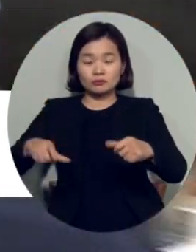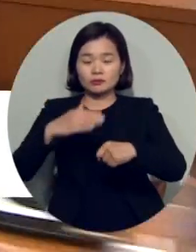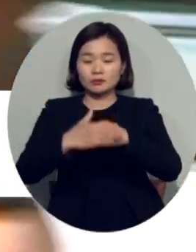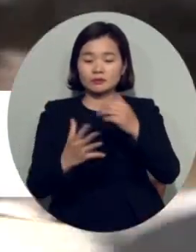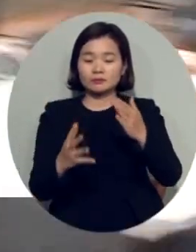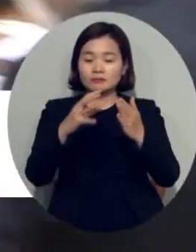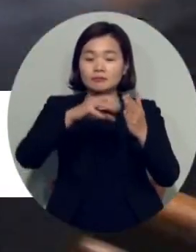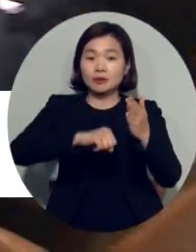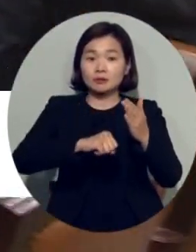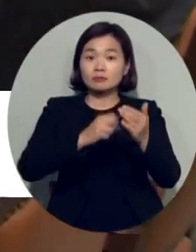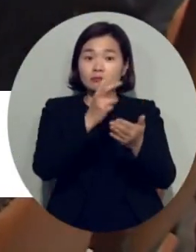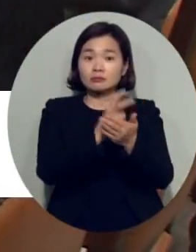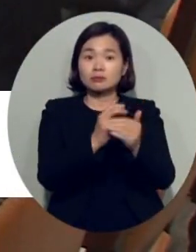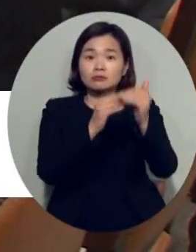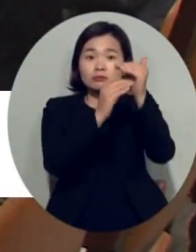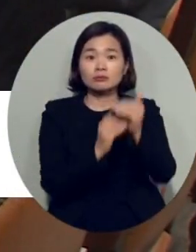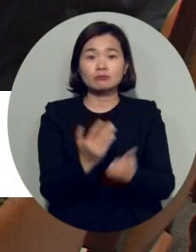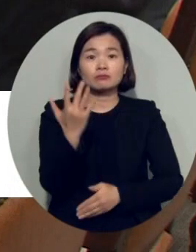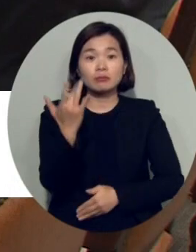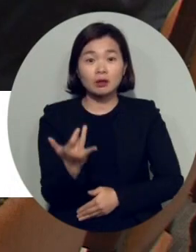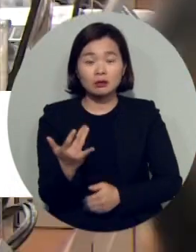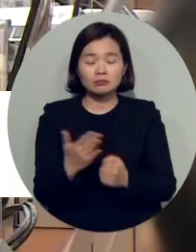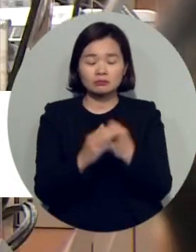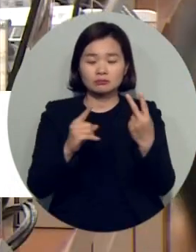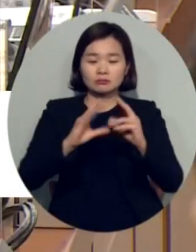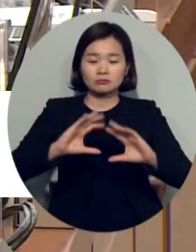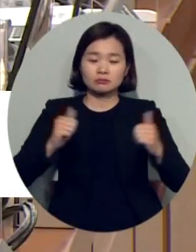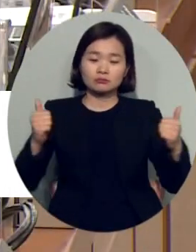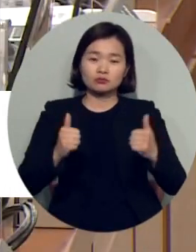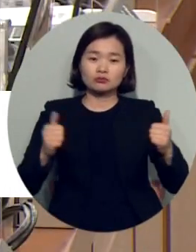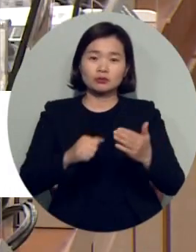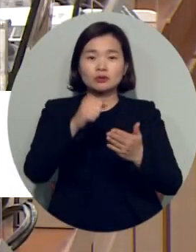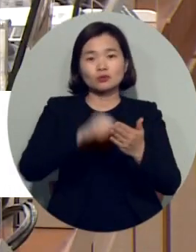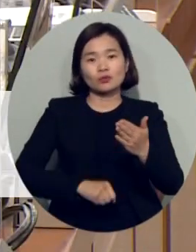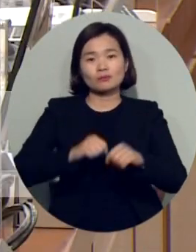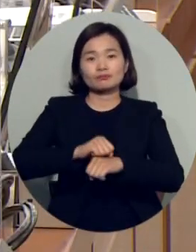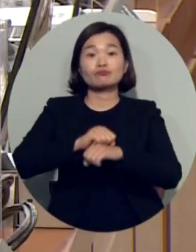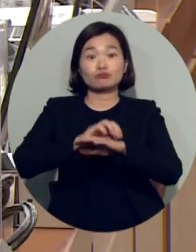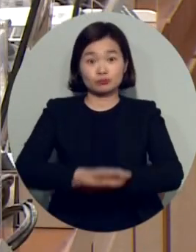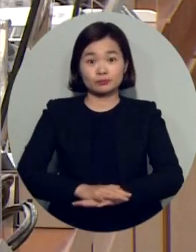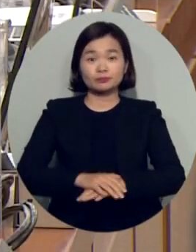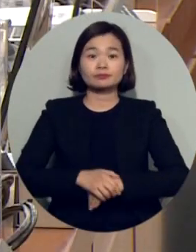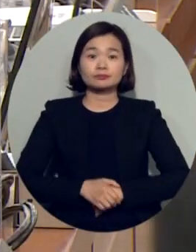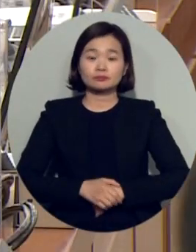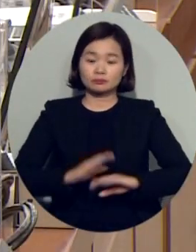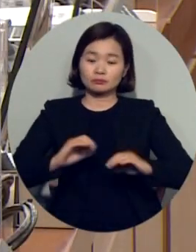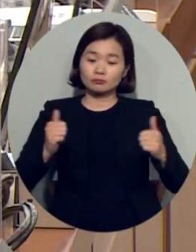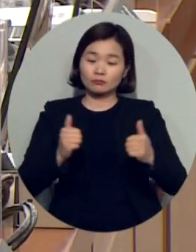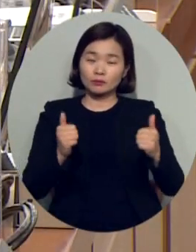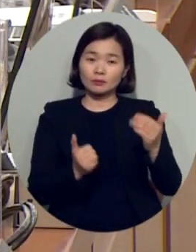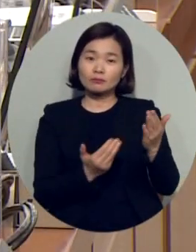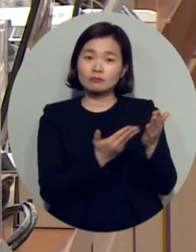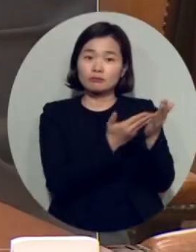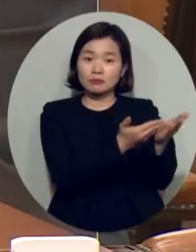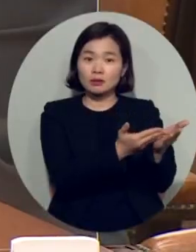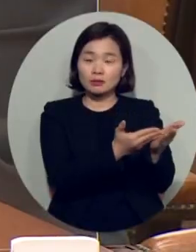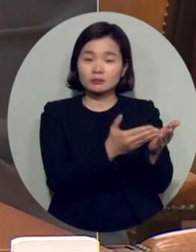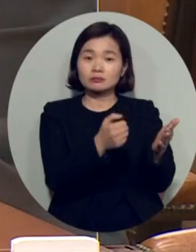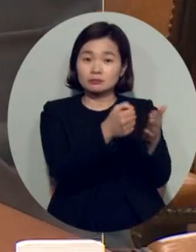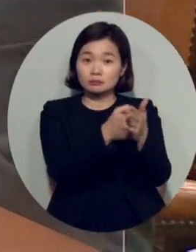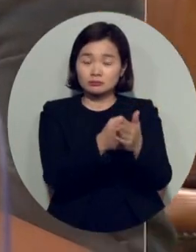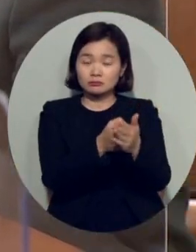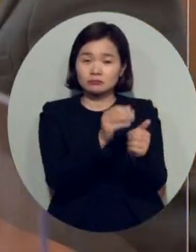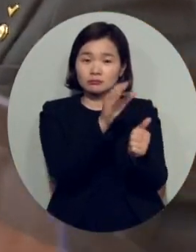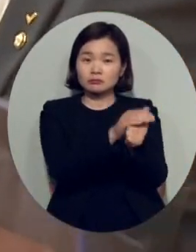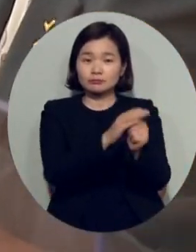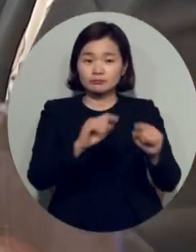편입하는 법률안은 다루지 않아 2월 국회 통과가 어려워졌습니다. 회의에 올릴 안건을 정하는 법안